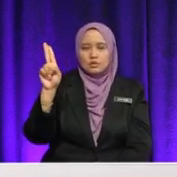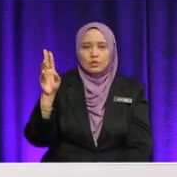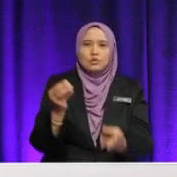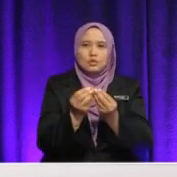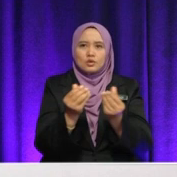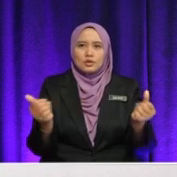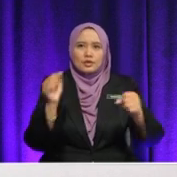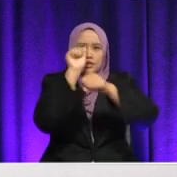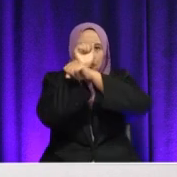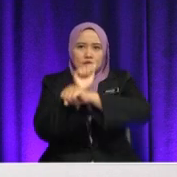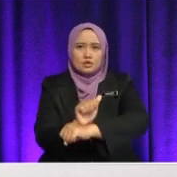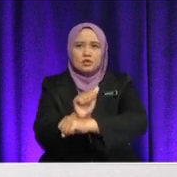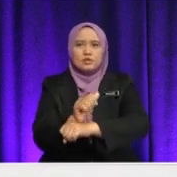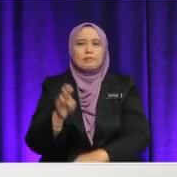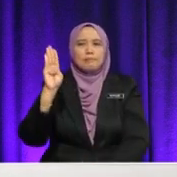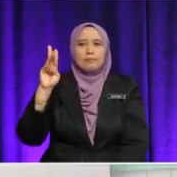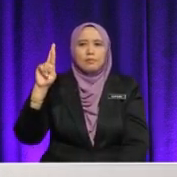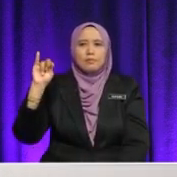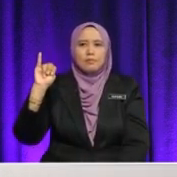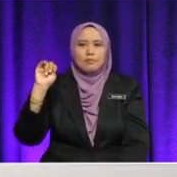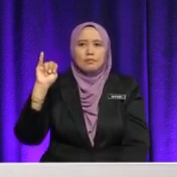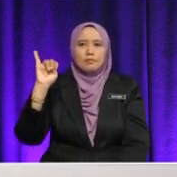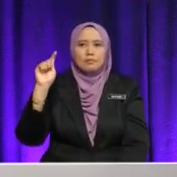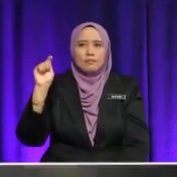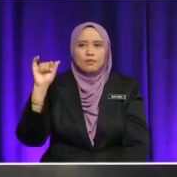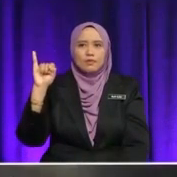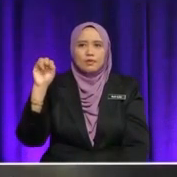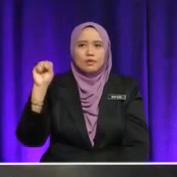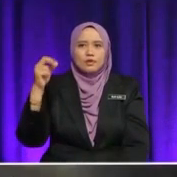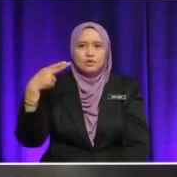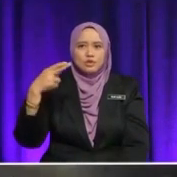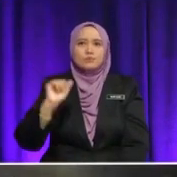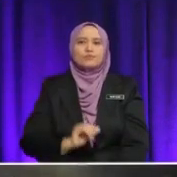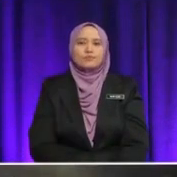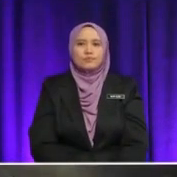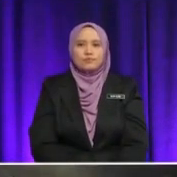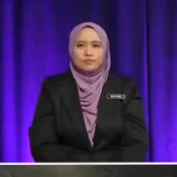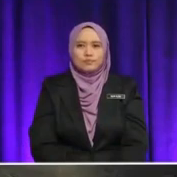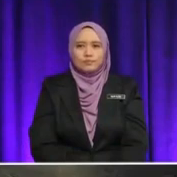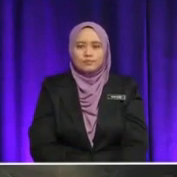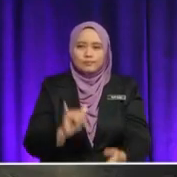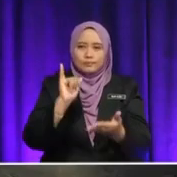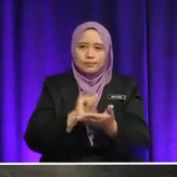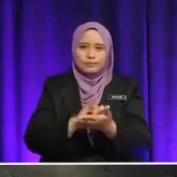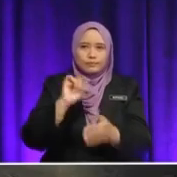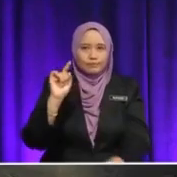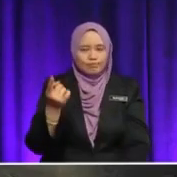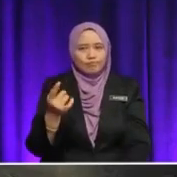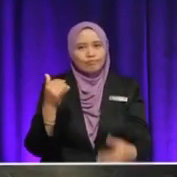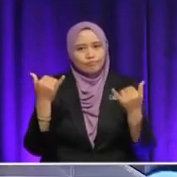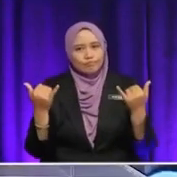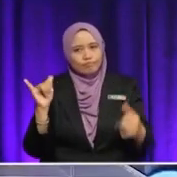kemerdekaan negara kita juga Ah oke itu DC gue saja kandungan yeay